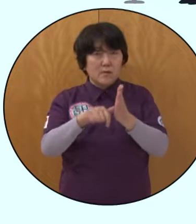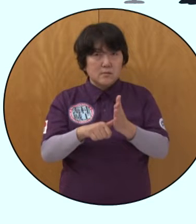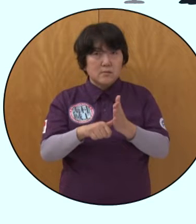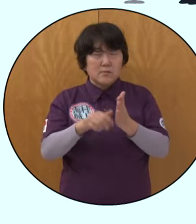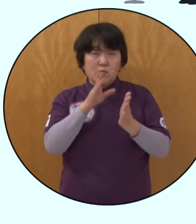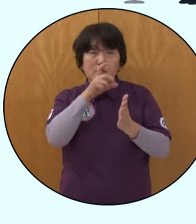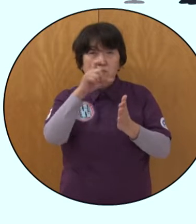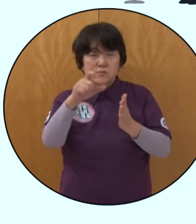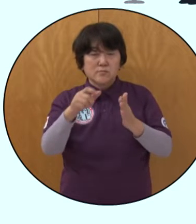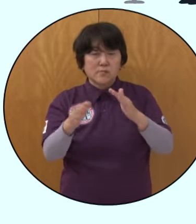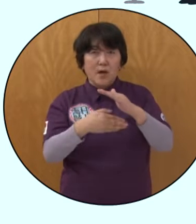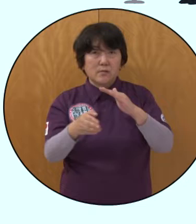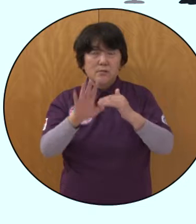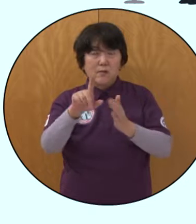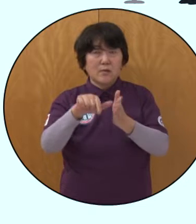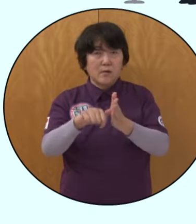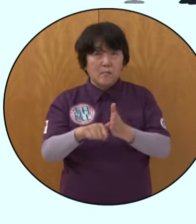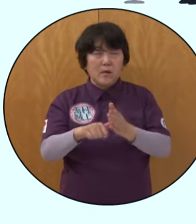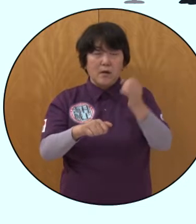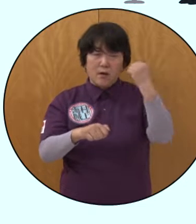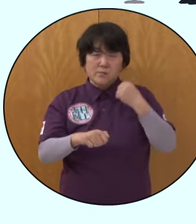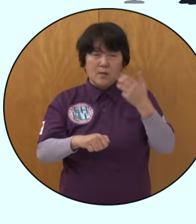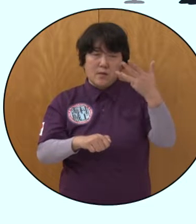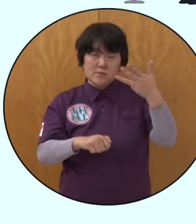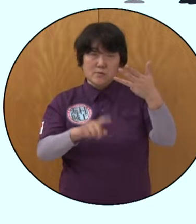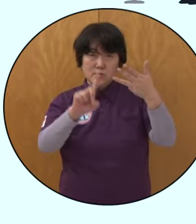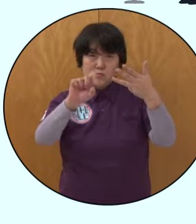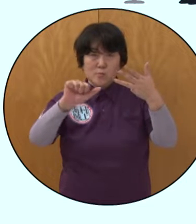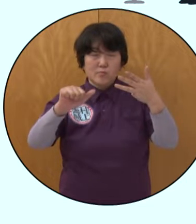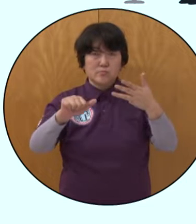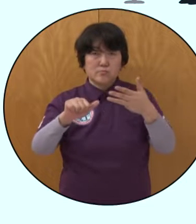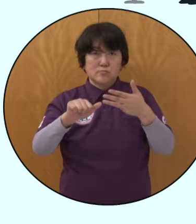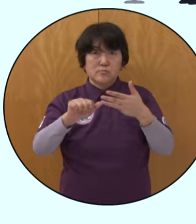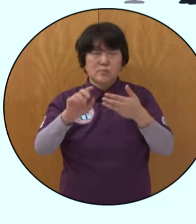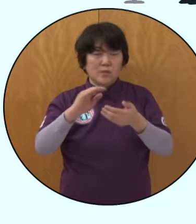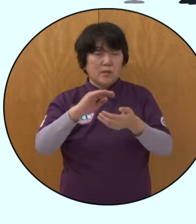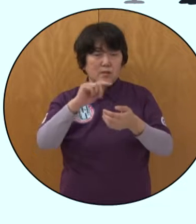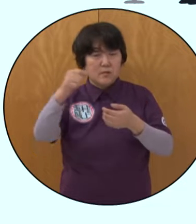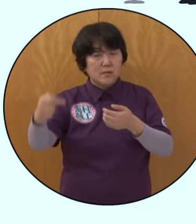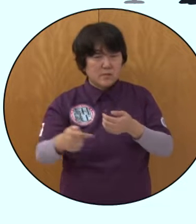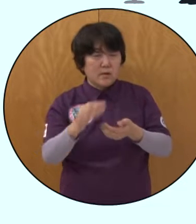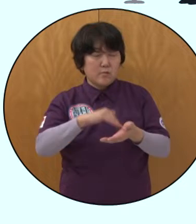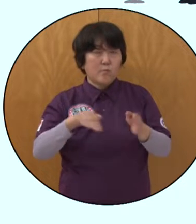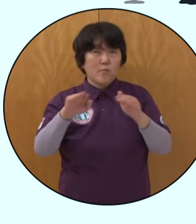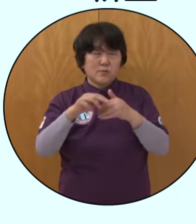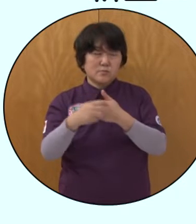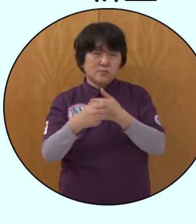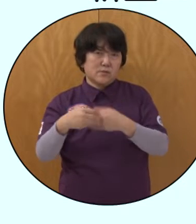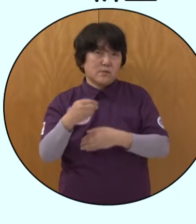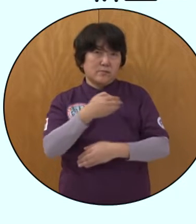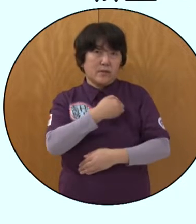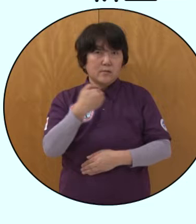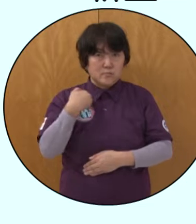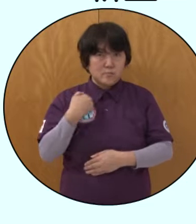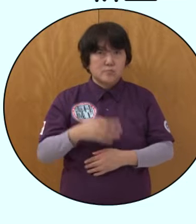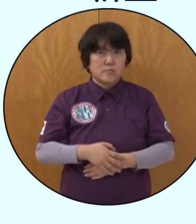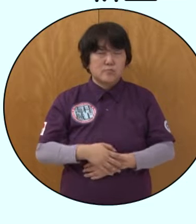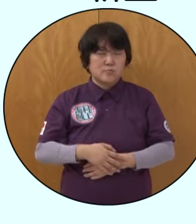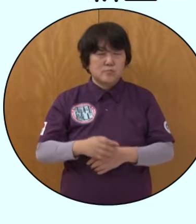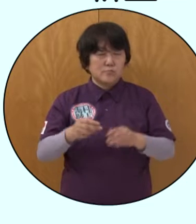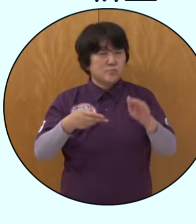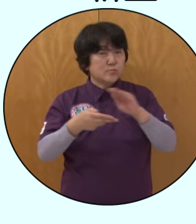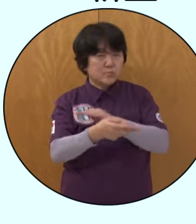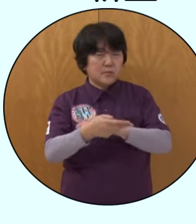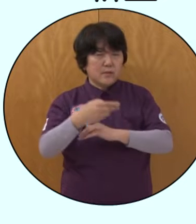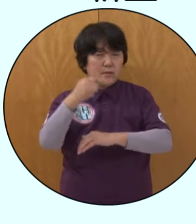きがあれば8時15分以降に1回青い小児科にて受診できるようになっております。入院や点滴が必